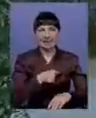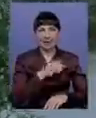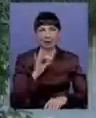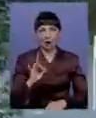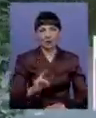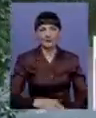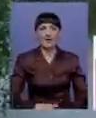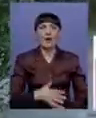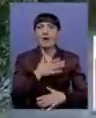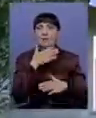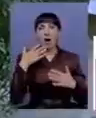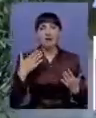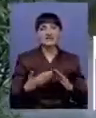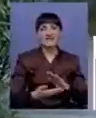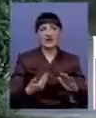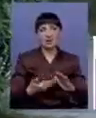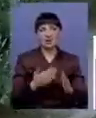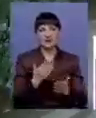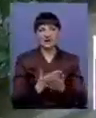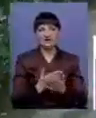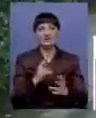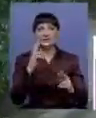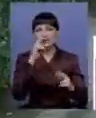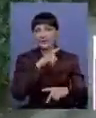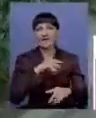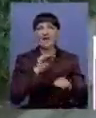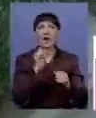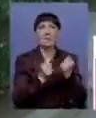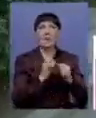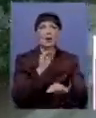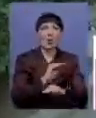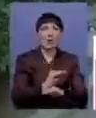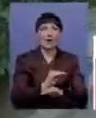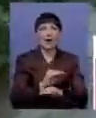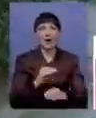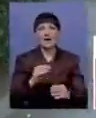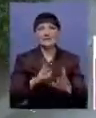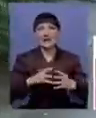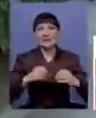Разные вызовы бывают. Основной – неправильная парковка. Семейный скандал,